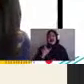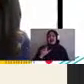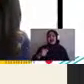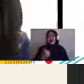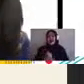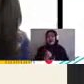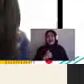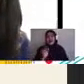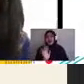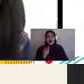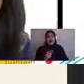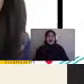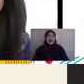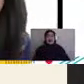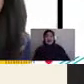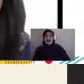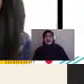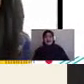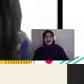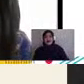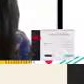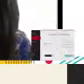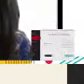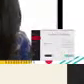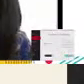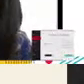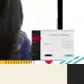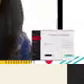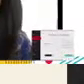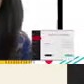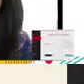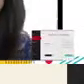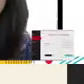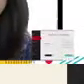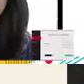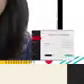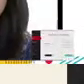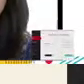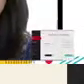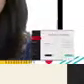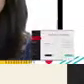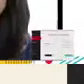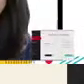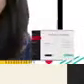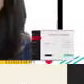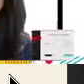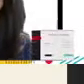blackpink. Devi, saya mau coba share, okay, karena di saya ekornya ke ya.